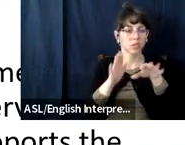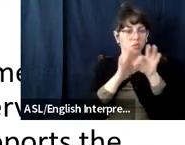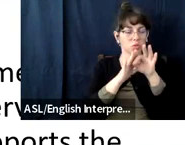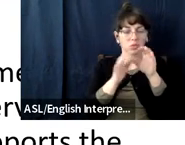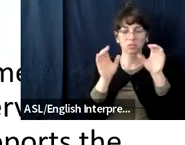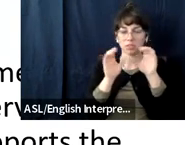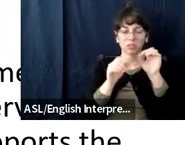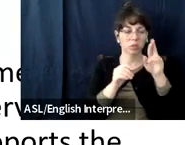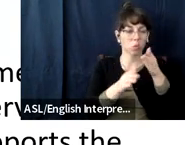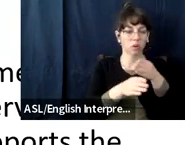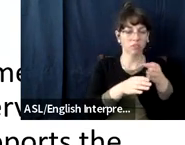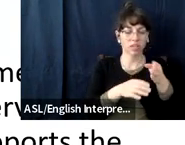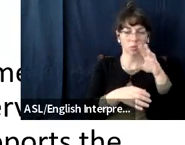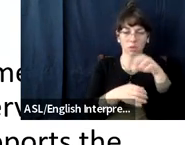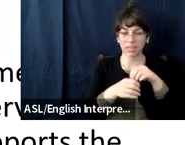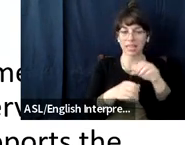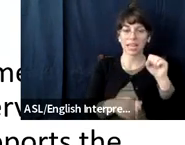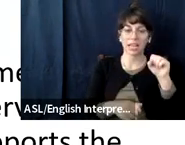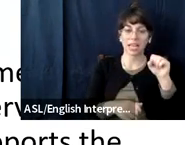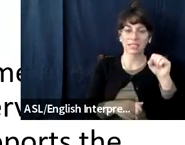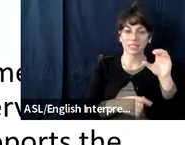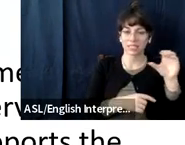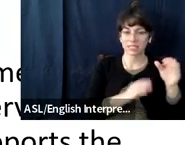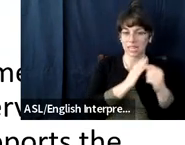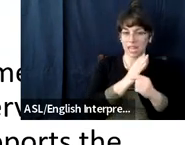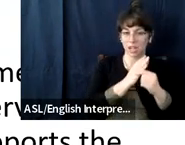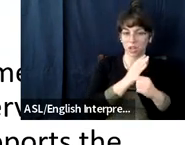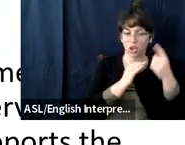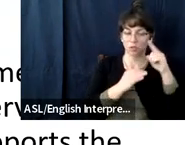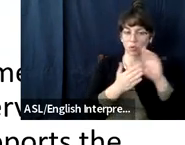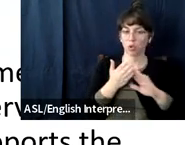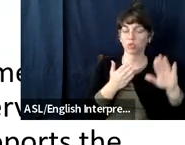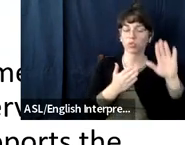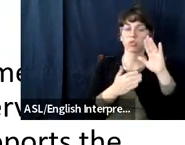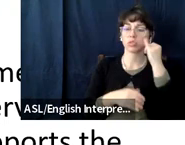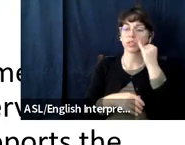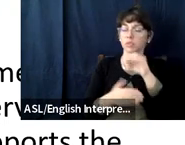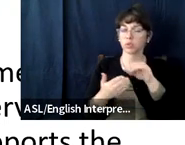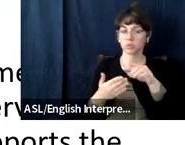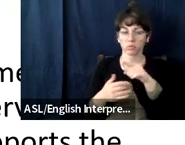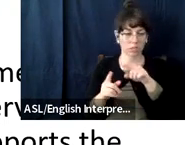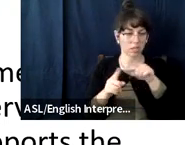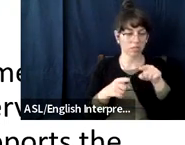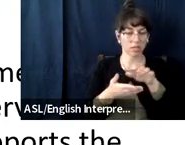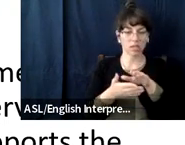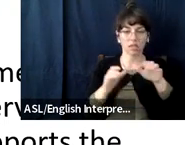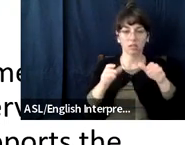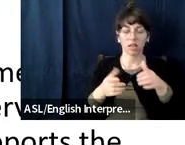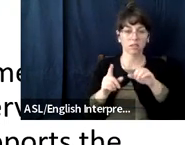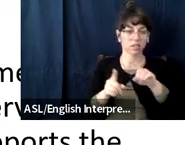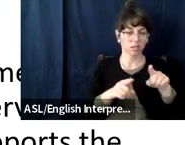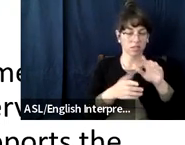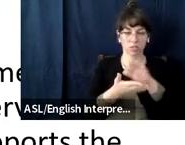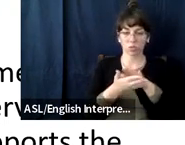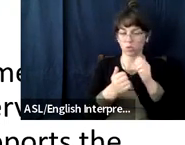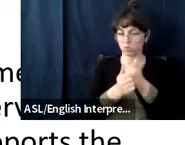from the catalog for Sac City College. So students are attending classes and attending school with everybody else